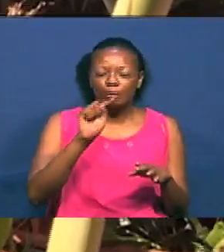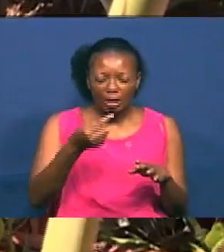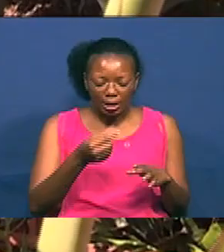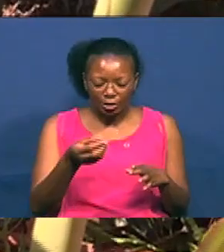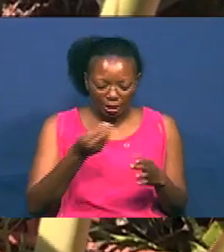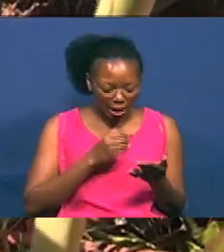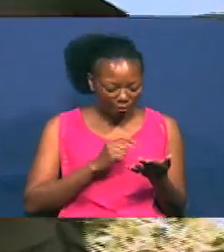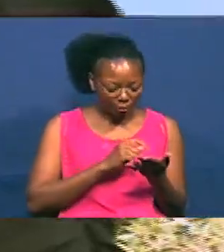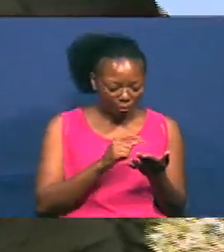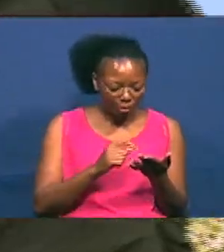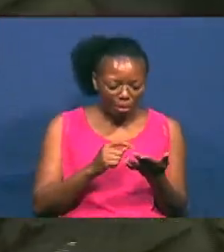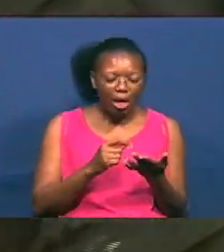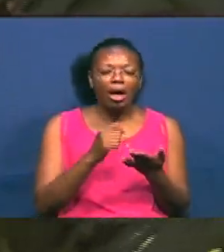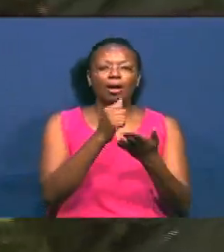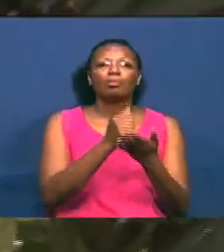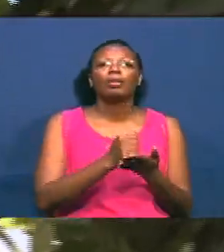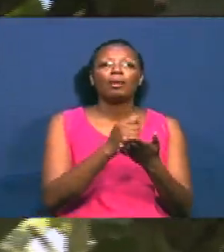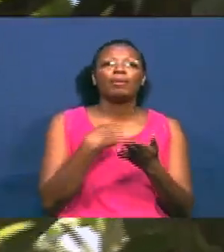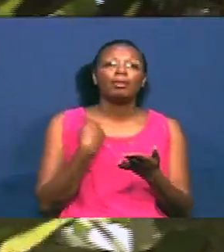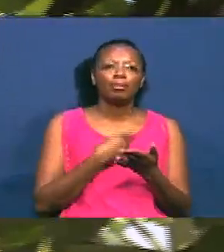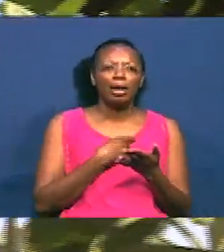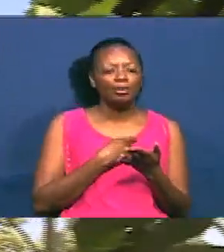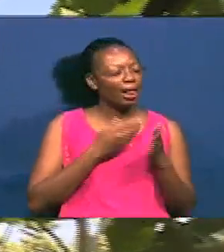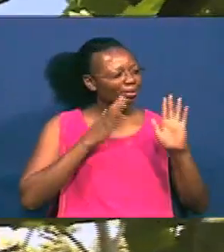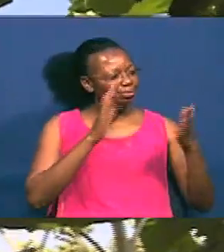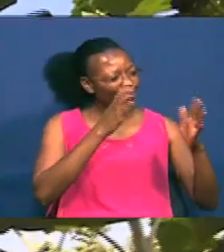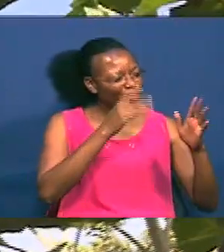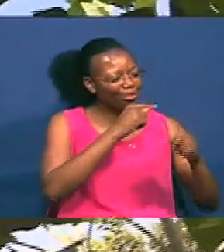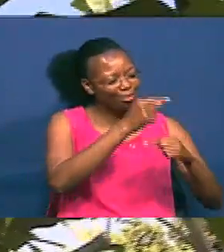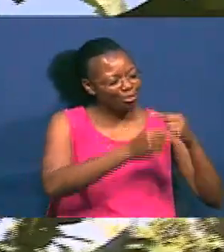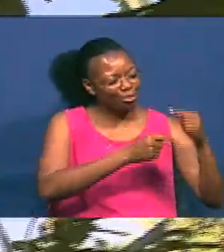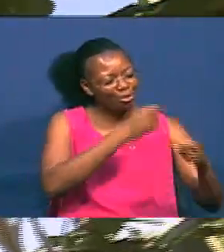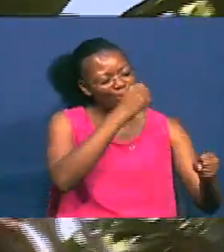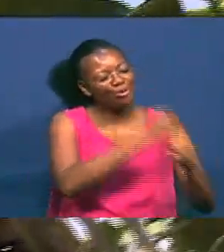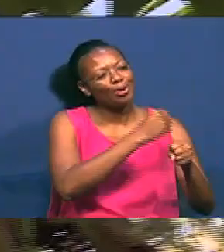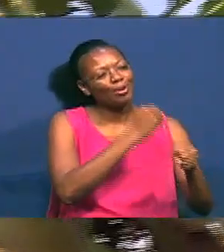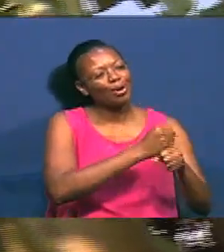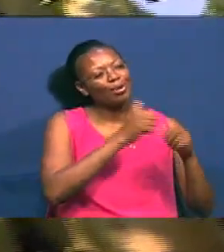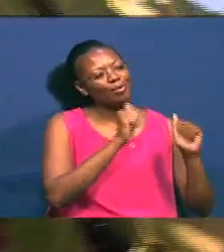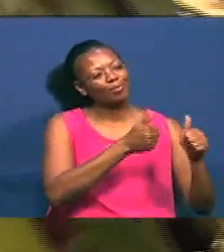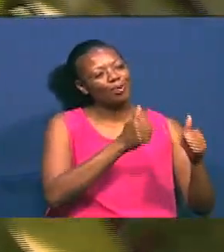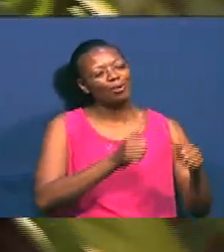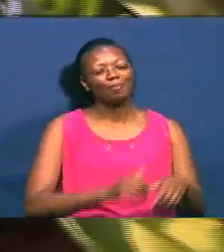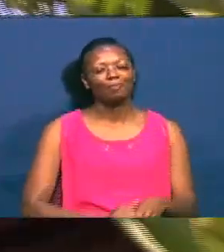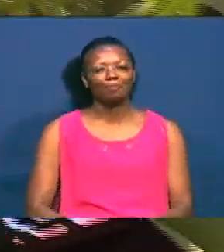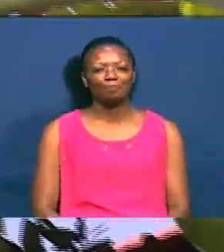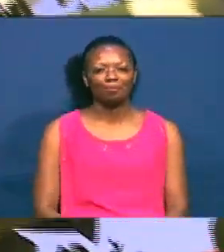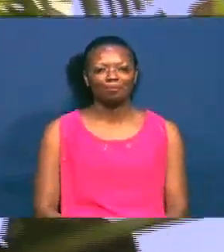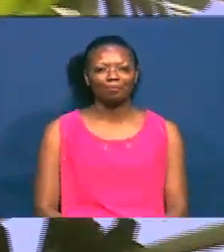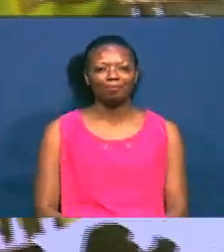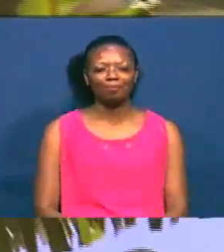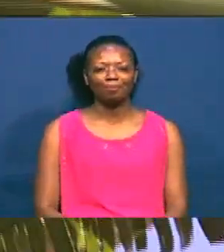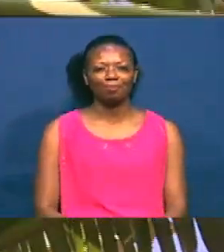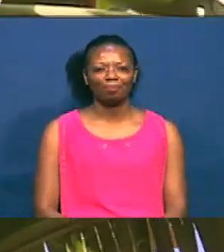Tulitoka vitengeni tukiwa tumejawa na furaha tele. Kongole kwenu na kazi isiishe hapo.